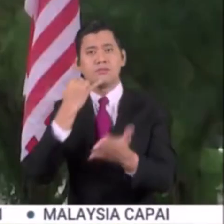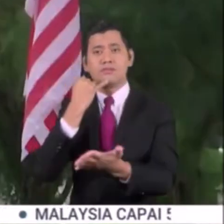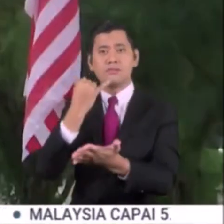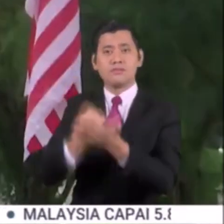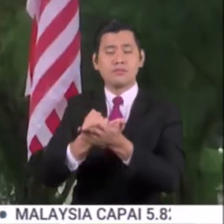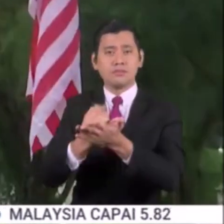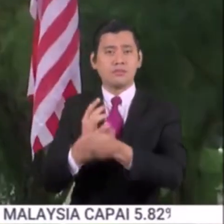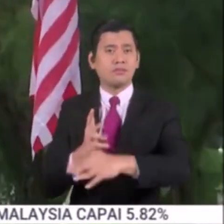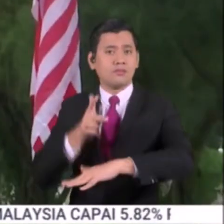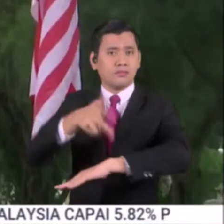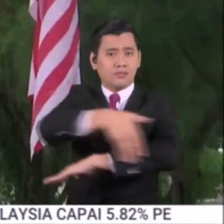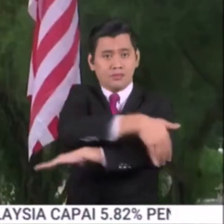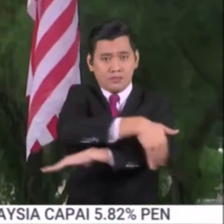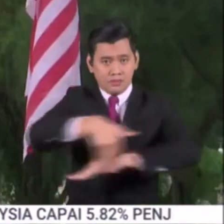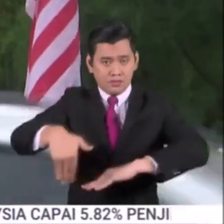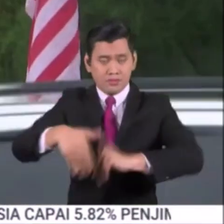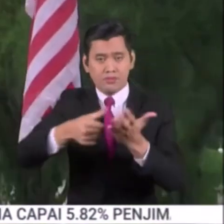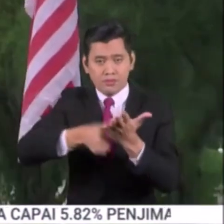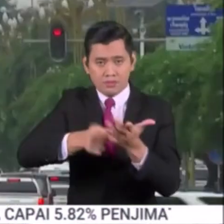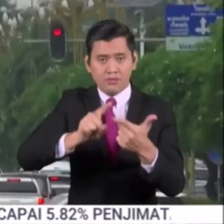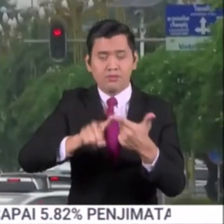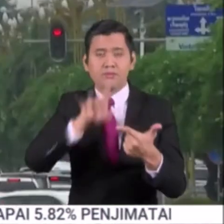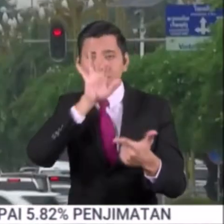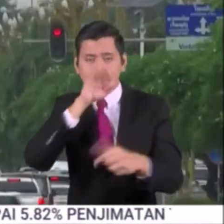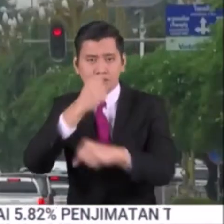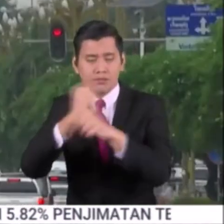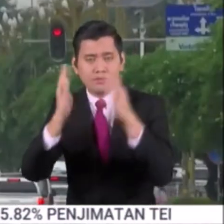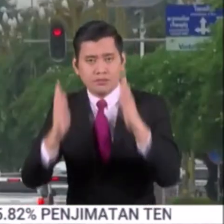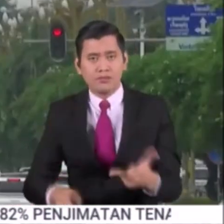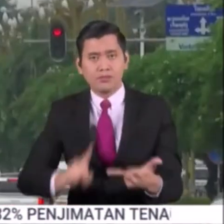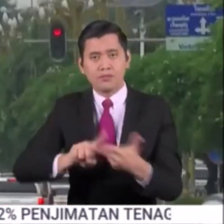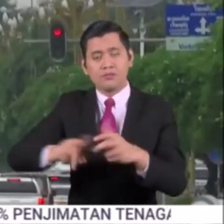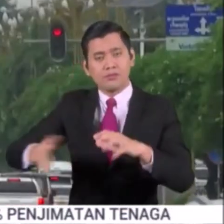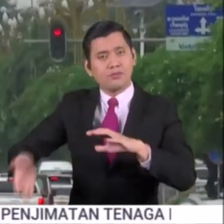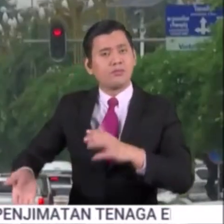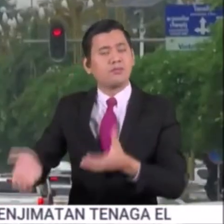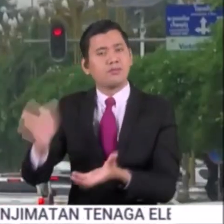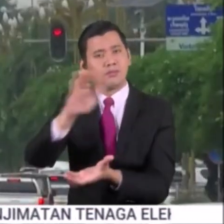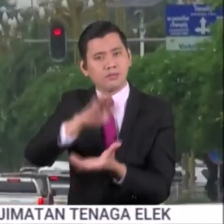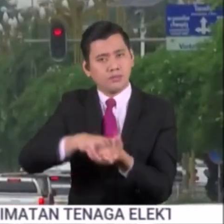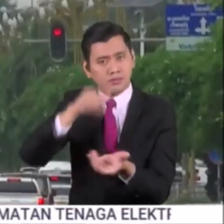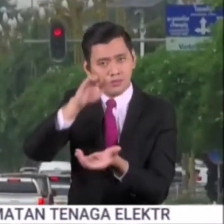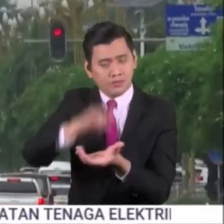rentas sempadan seperti dadah, penipuan pekerjaan dan judi dalam talian.